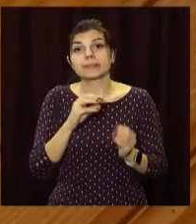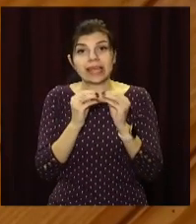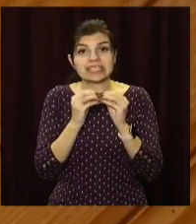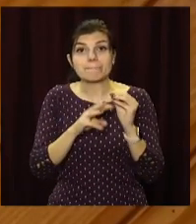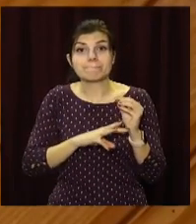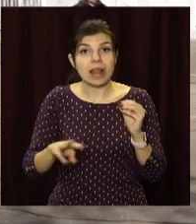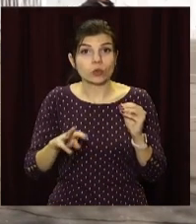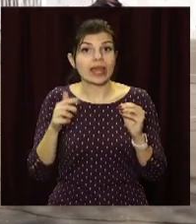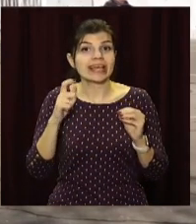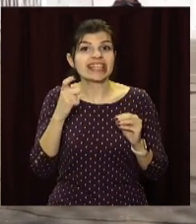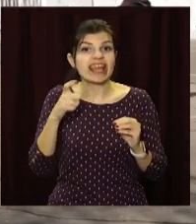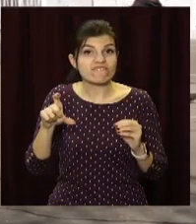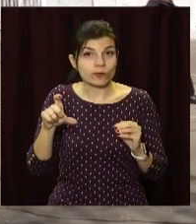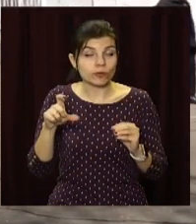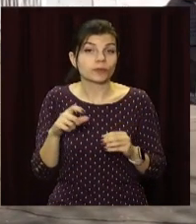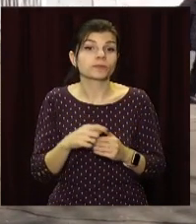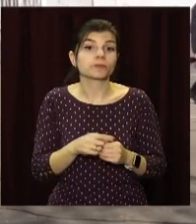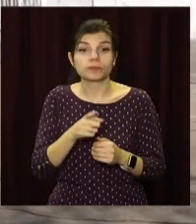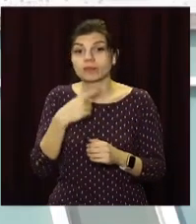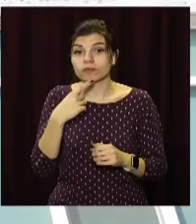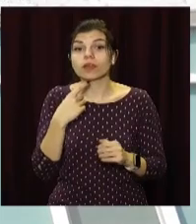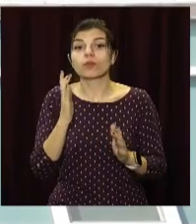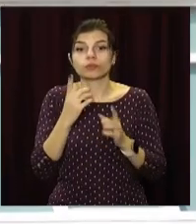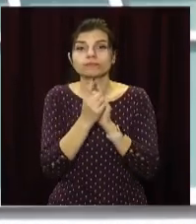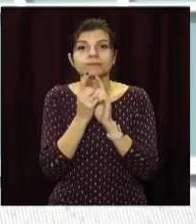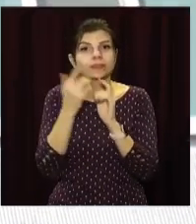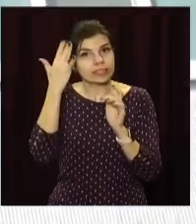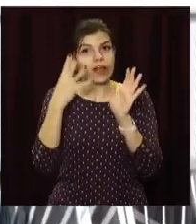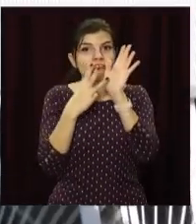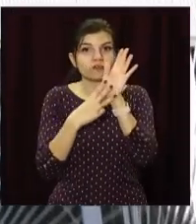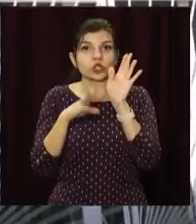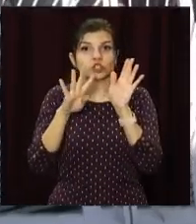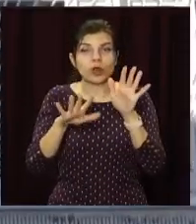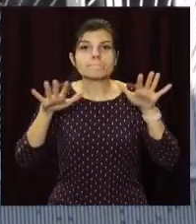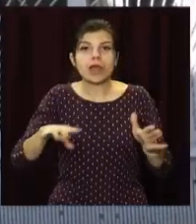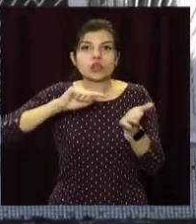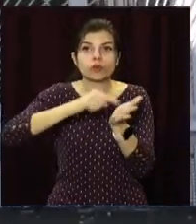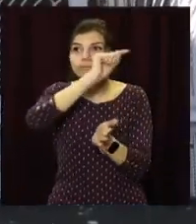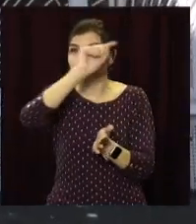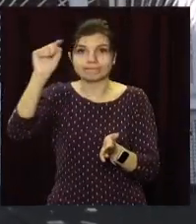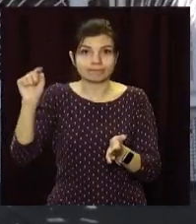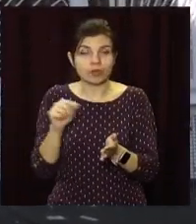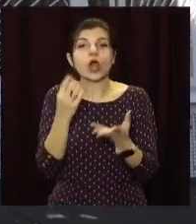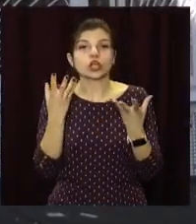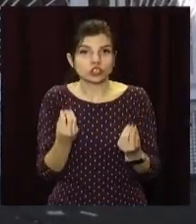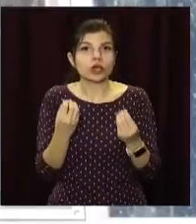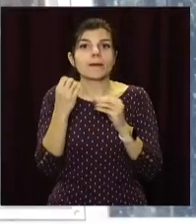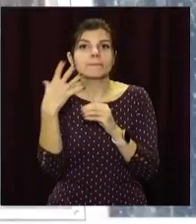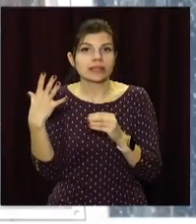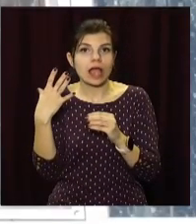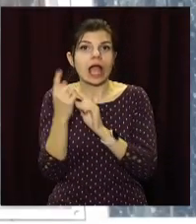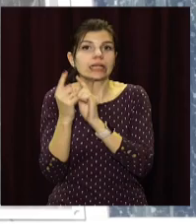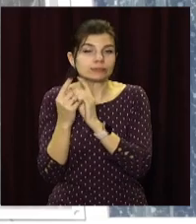євро. На першому етапі термомодернізують та відремонтують 84 об'єкти, на другому реконструюють ще 15